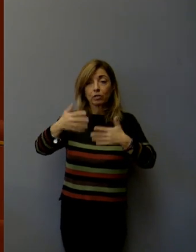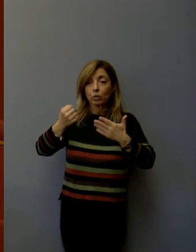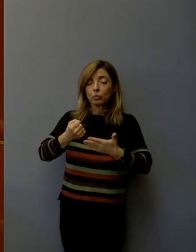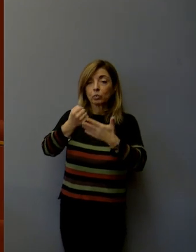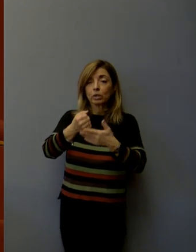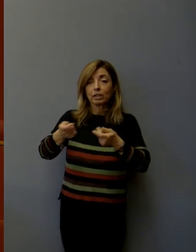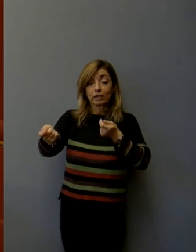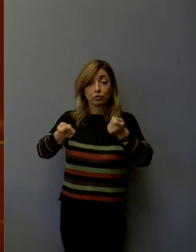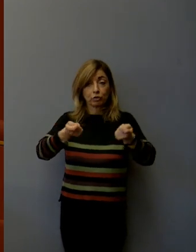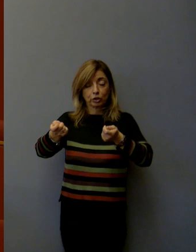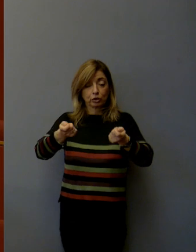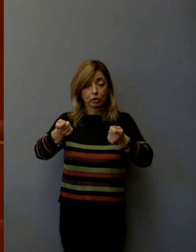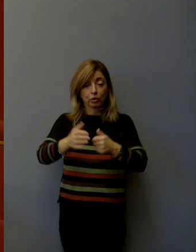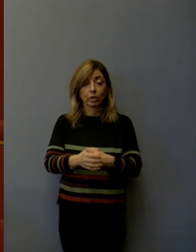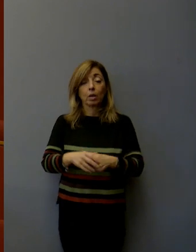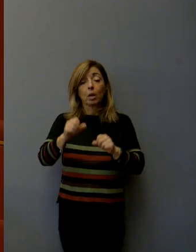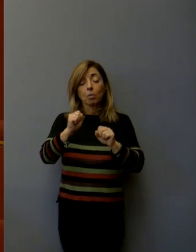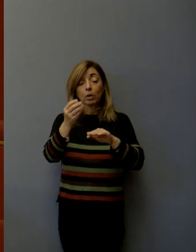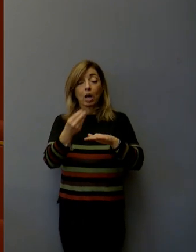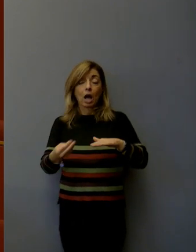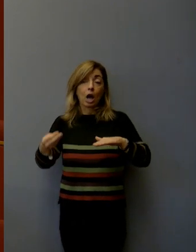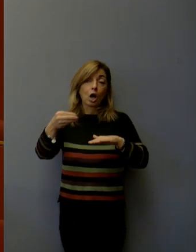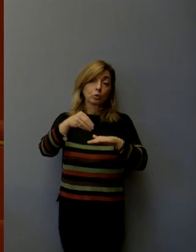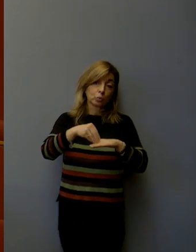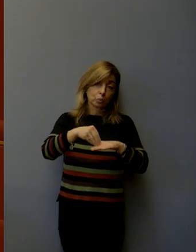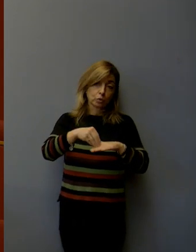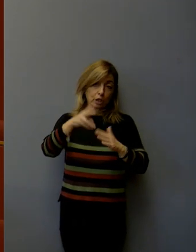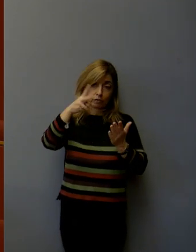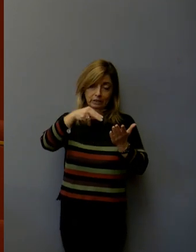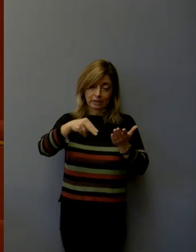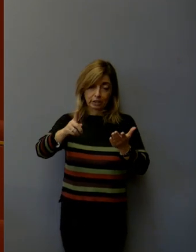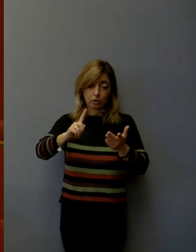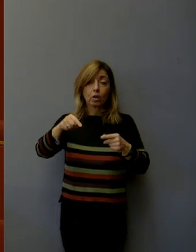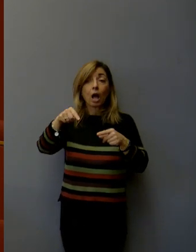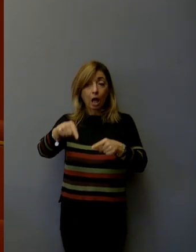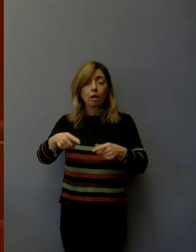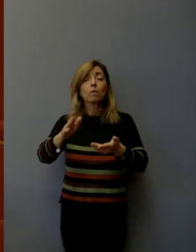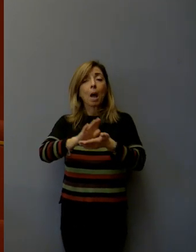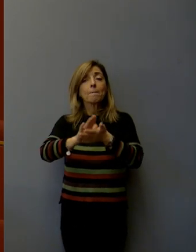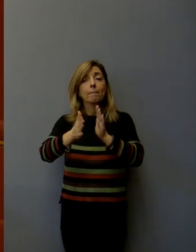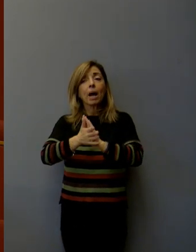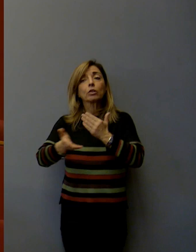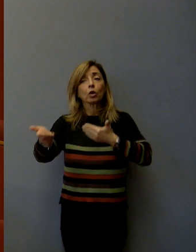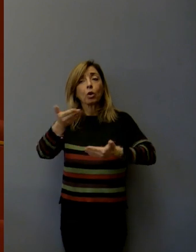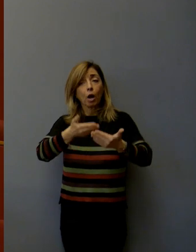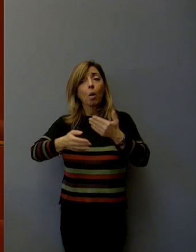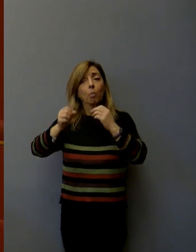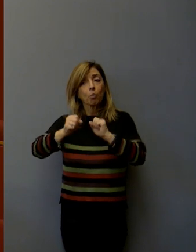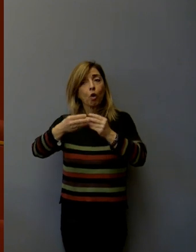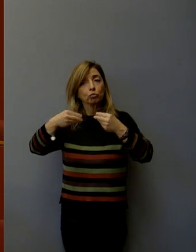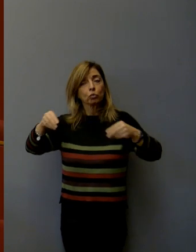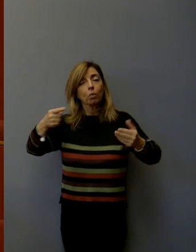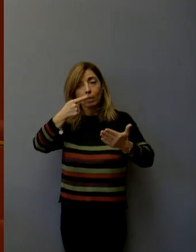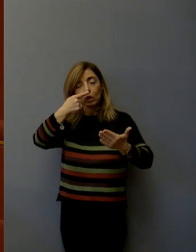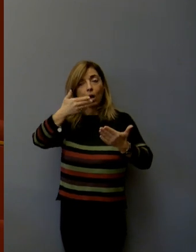potrei aggiungere suggerendolo anche se non c'è scritto anche in questo senso i patti di collaborazione potrebbero essere uno strumento formidabile